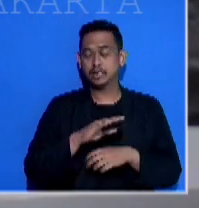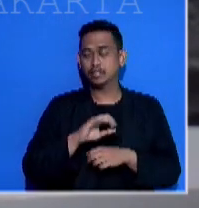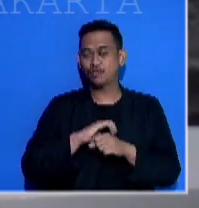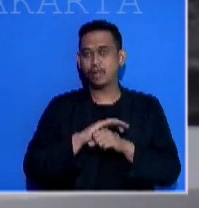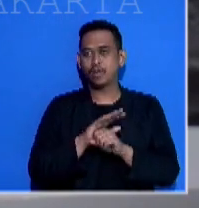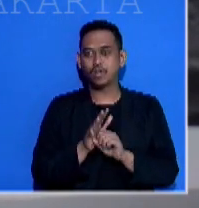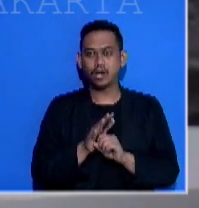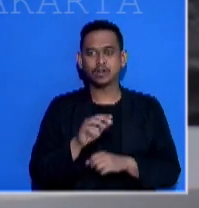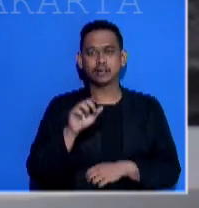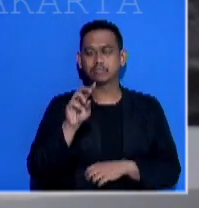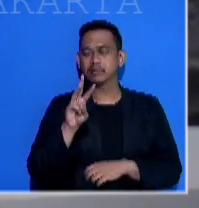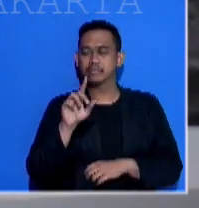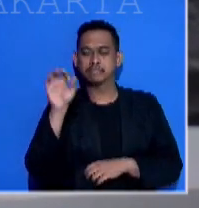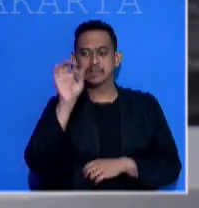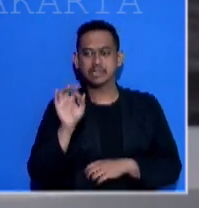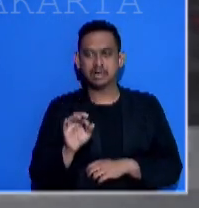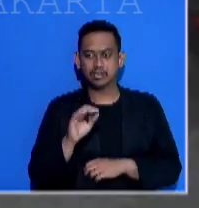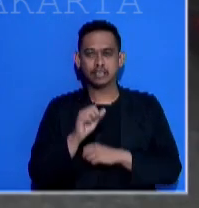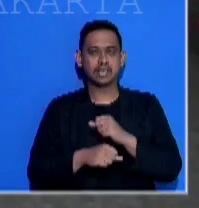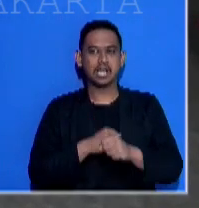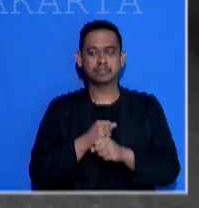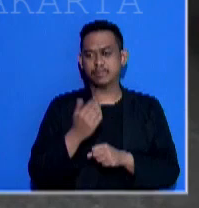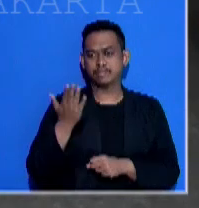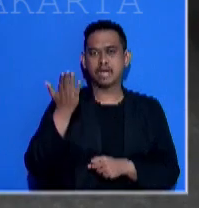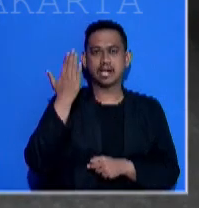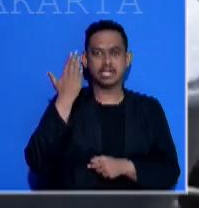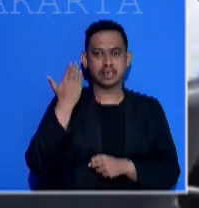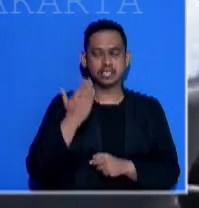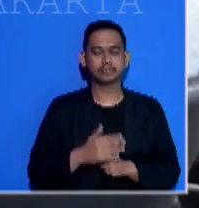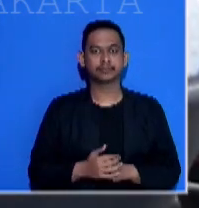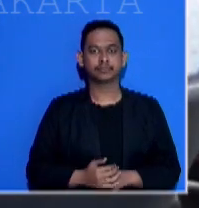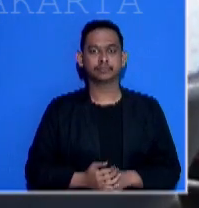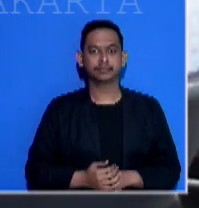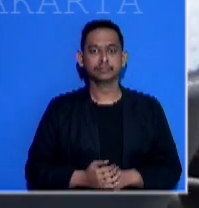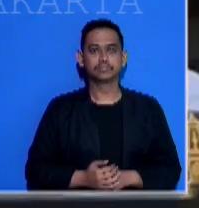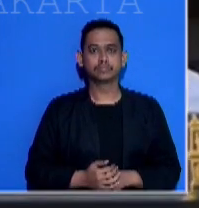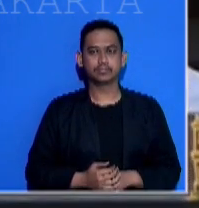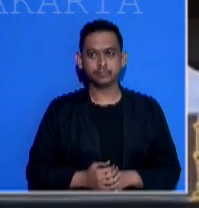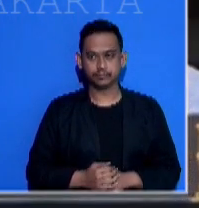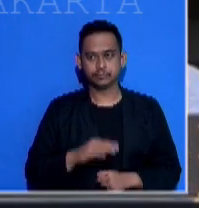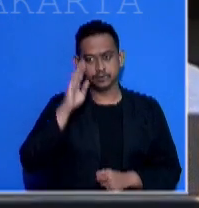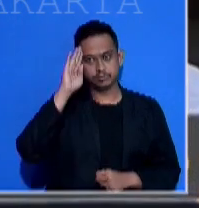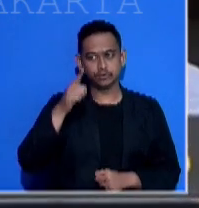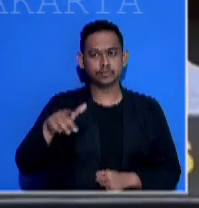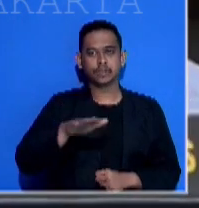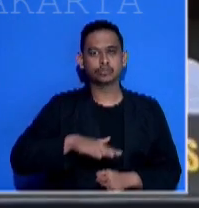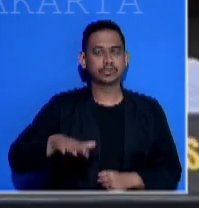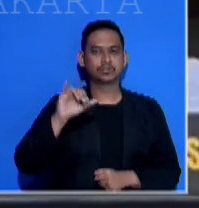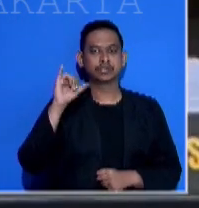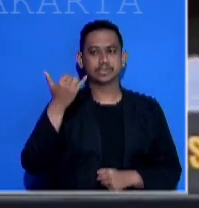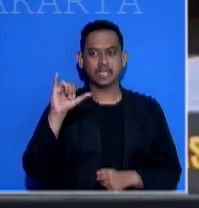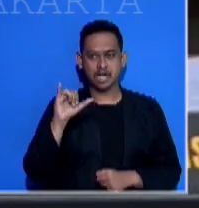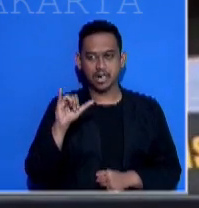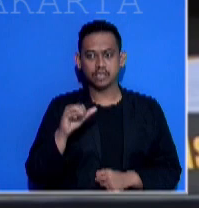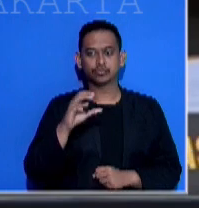25% jika dibandingkan tahun lalu. Yang lain? Cukup? Direktur Lalu Lintas Polda DIY sekaligus Kasat Gasda